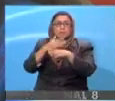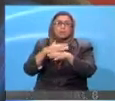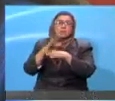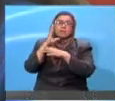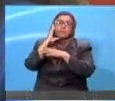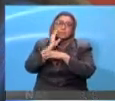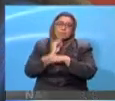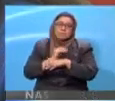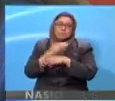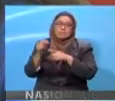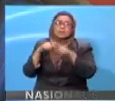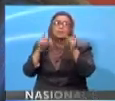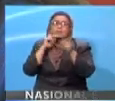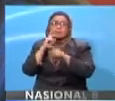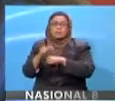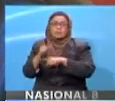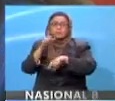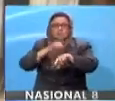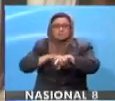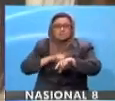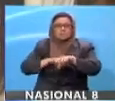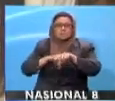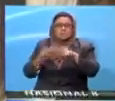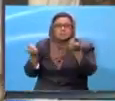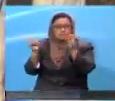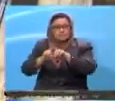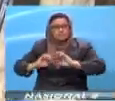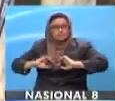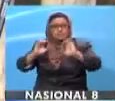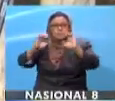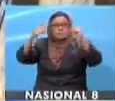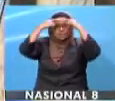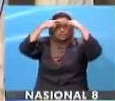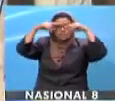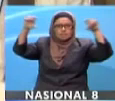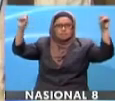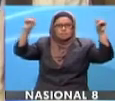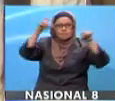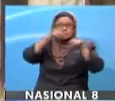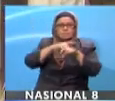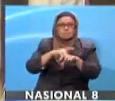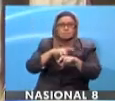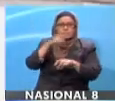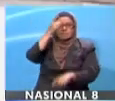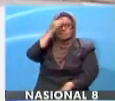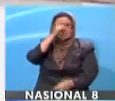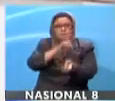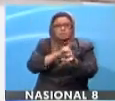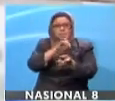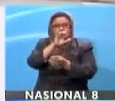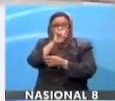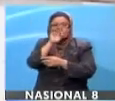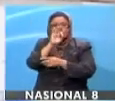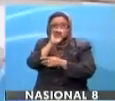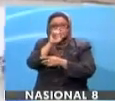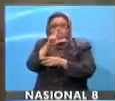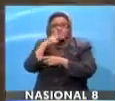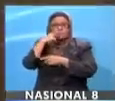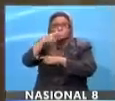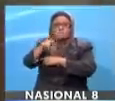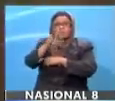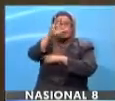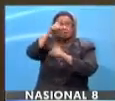mereka semasa menghadapi bencana. Presidennya, Datuk Dr. Ahmad Faizal Perdaus berkata, tiga aspek penting iaitu